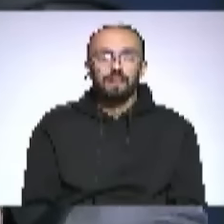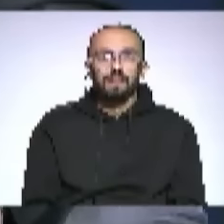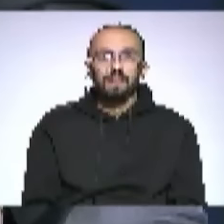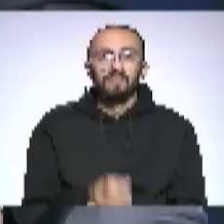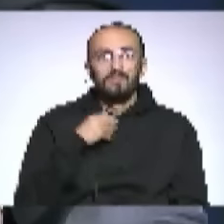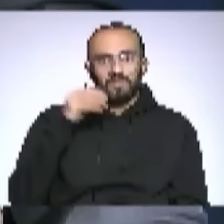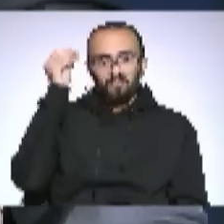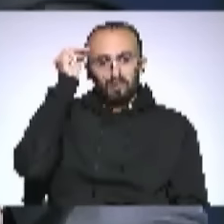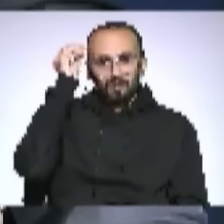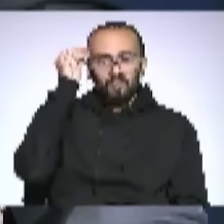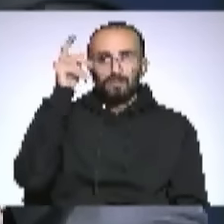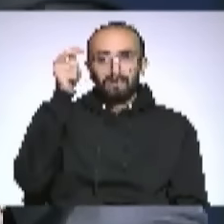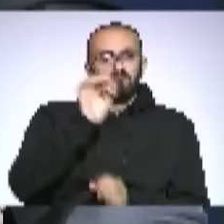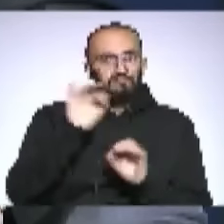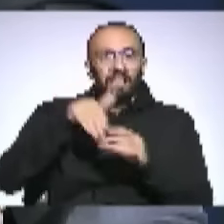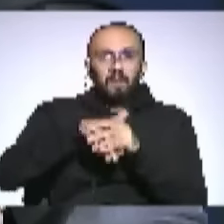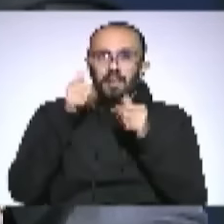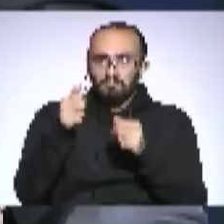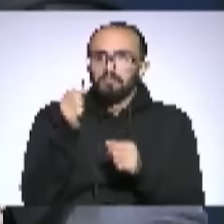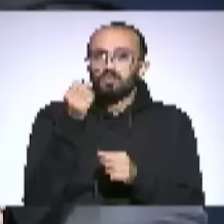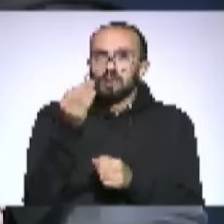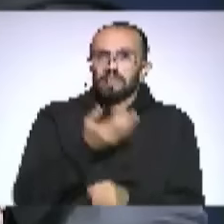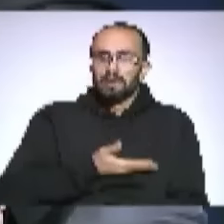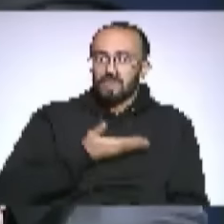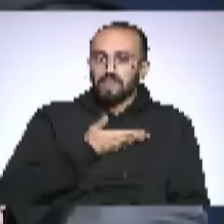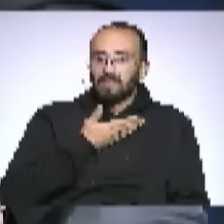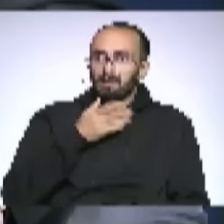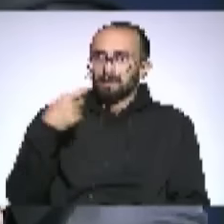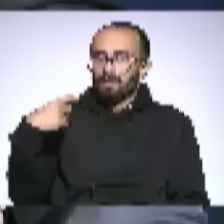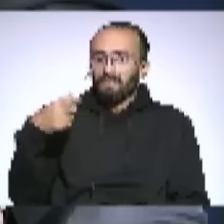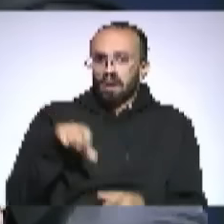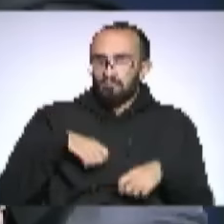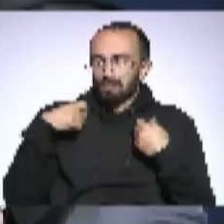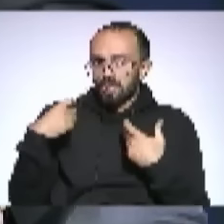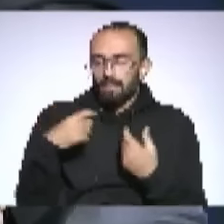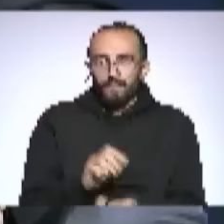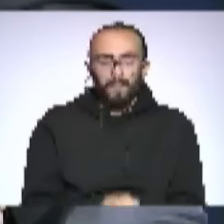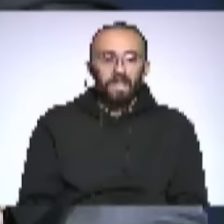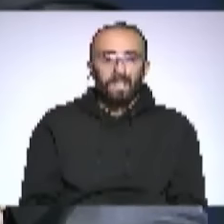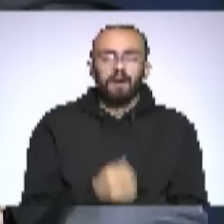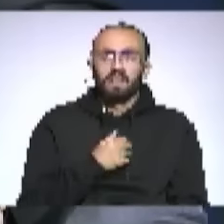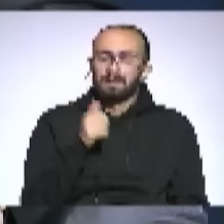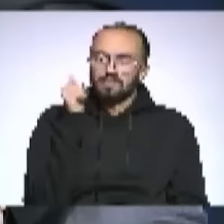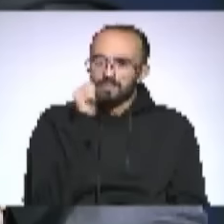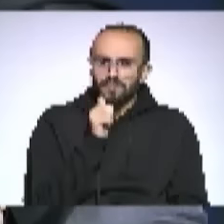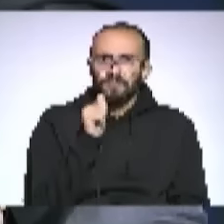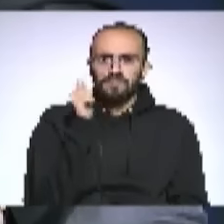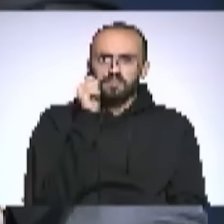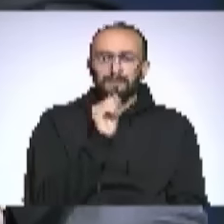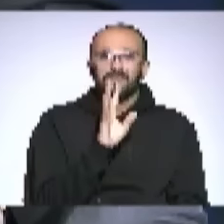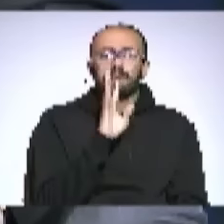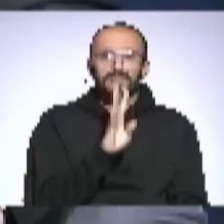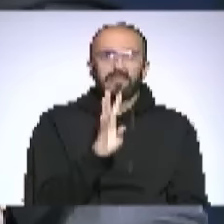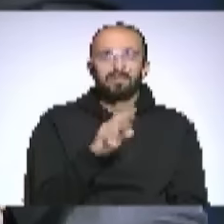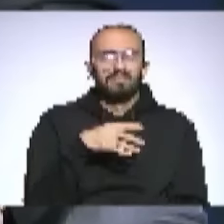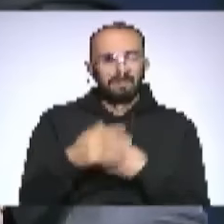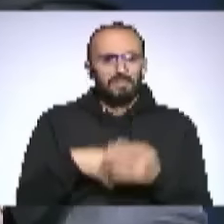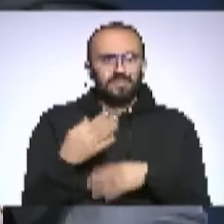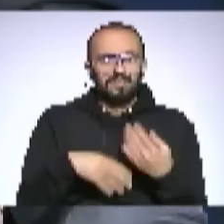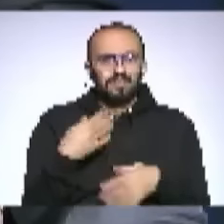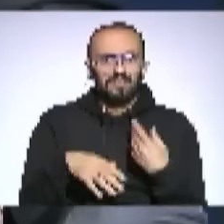شغال شغل حلو قوي متامن عليه وعنده 35 سنه يعني هو يعرف يخدم نفسه ام فا استحملت وعشت يعني اربع سنين مع حماتي لحد ما